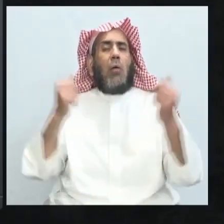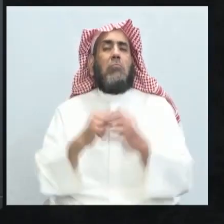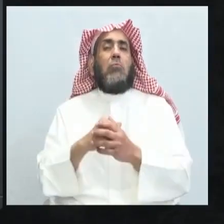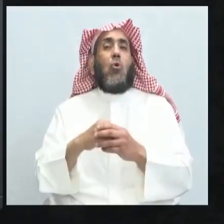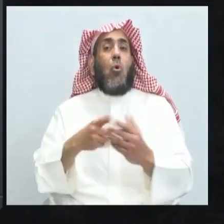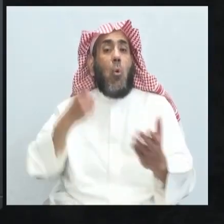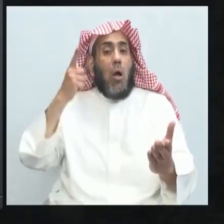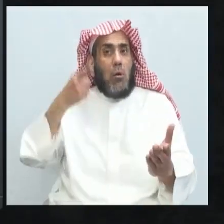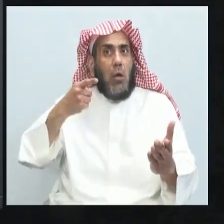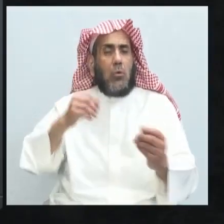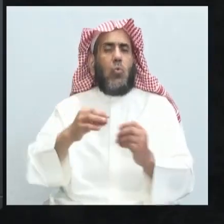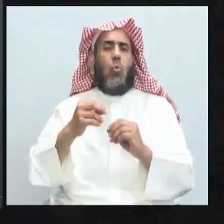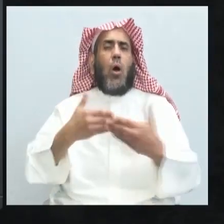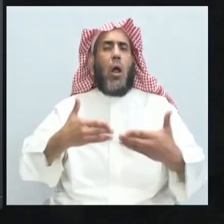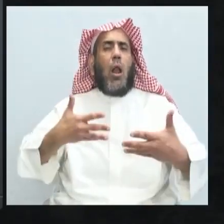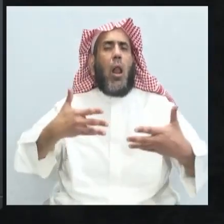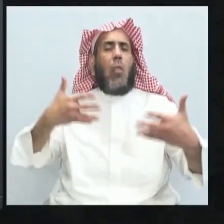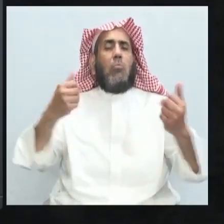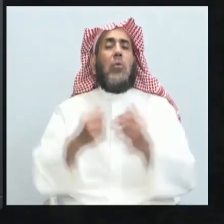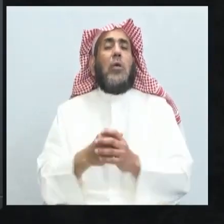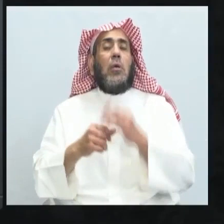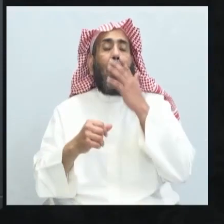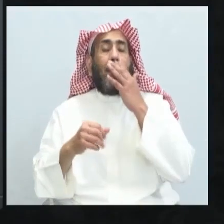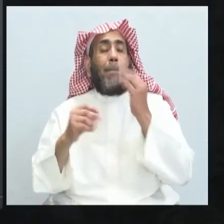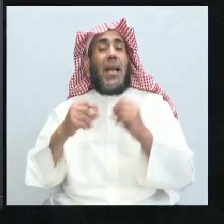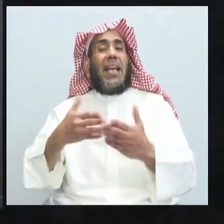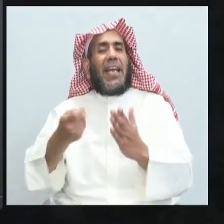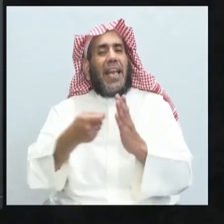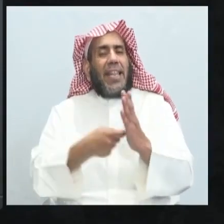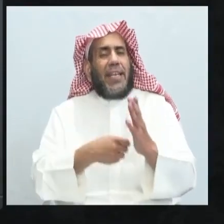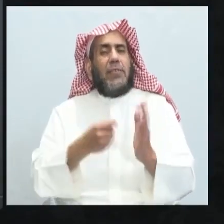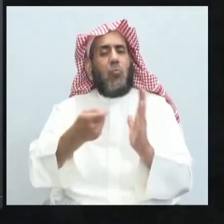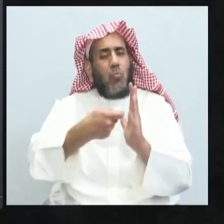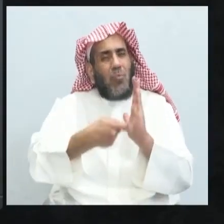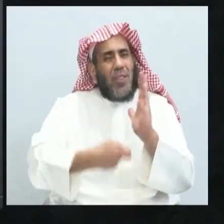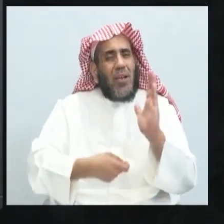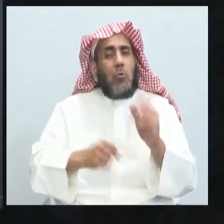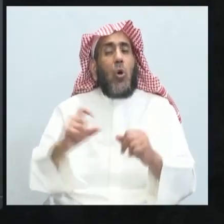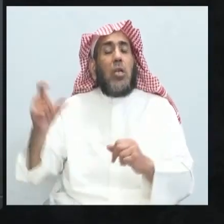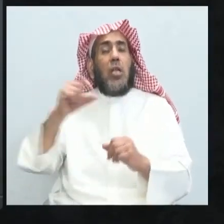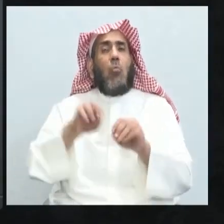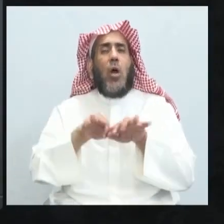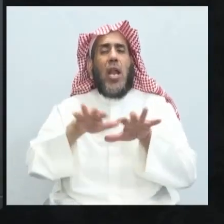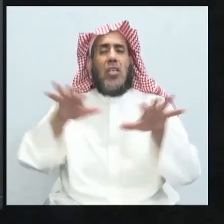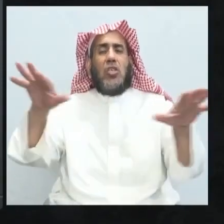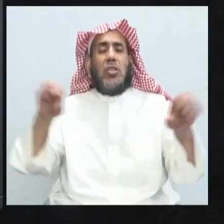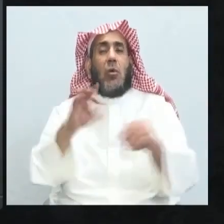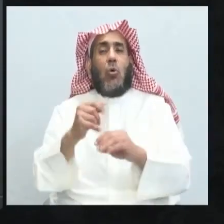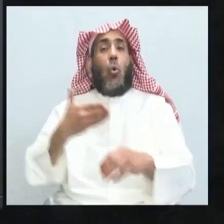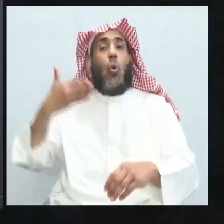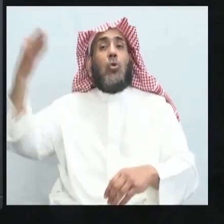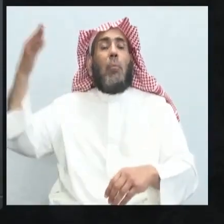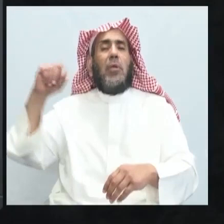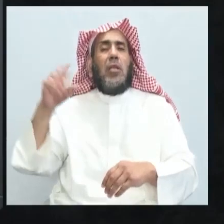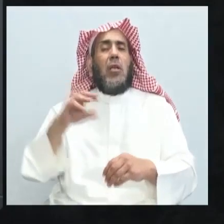واعجاز ونظم ايضا لان النثر كان من دواعي ايضا الاسلام ونشر الدعوه كيف ان الخطب الدينيه